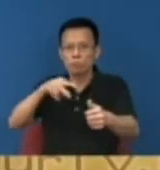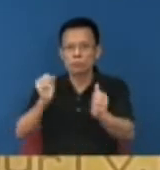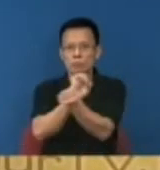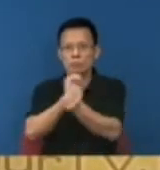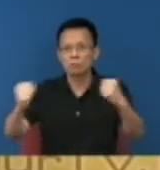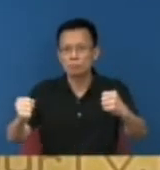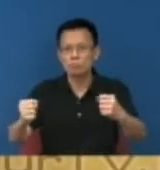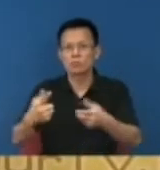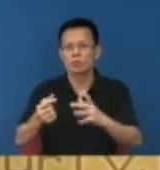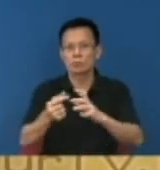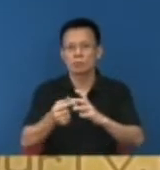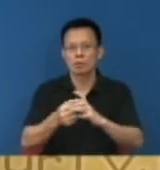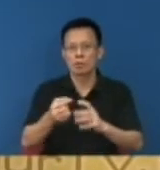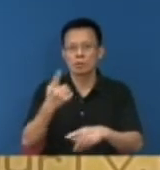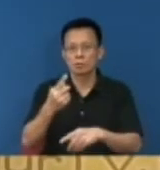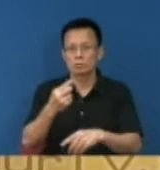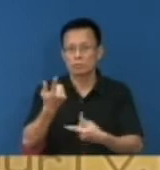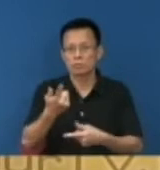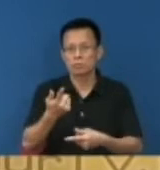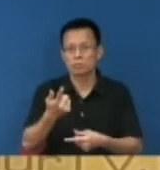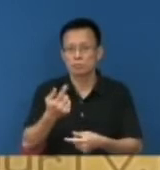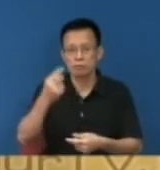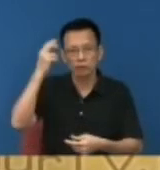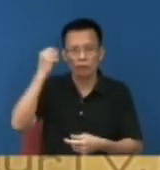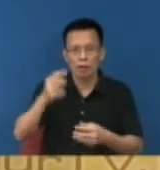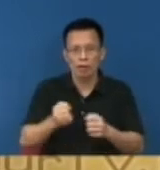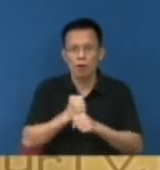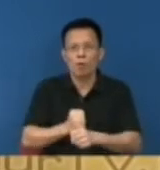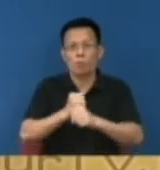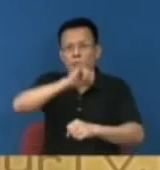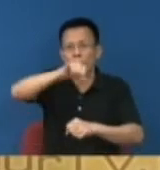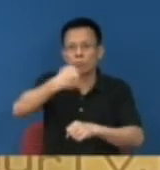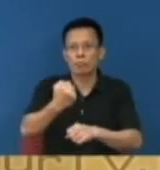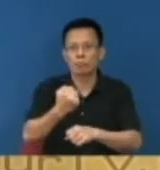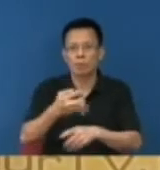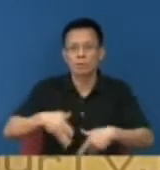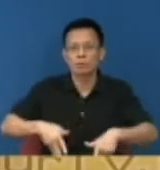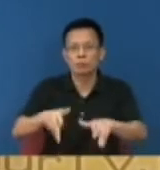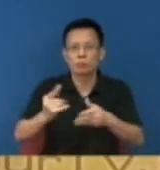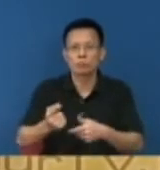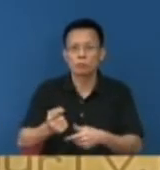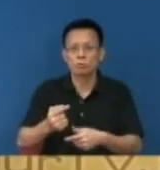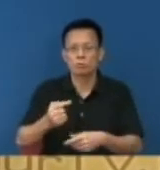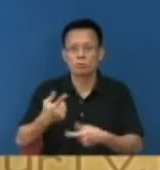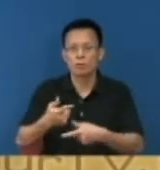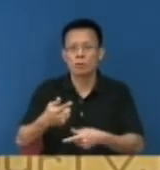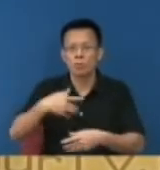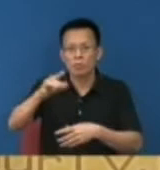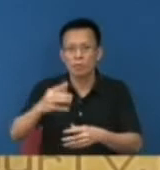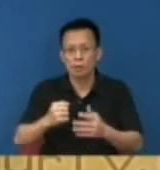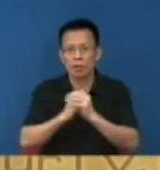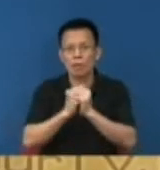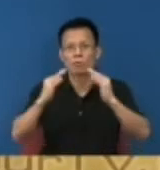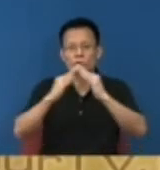金喺當年做呢個和平、理性、非暴力嘅公民抗命嘅時候，佢都俾教會裏面嗰啲保守